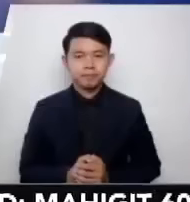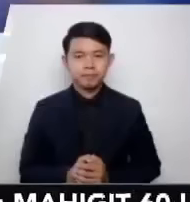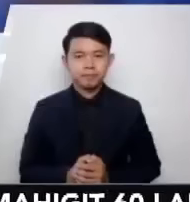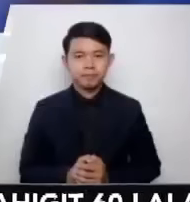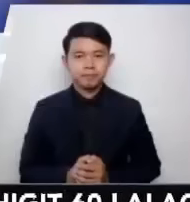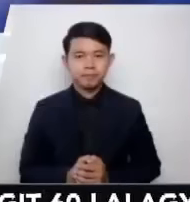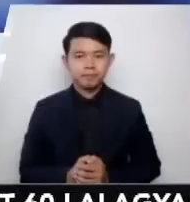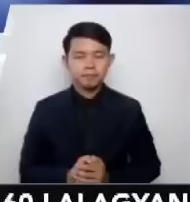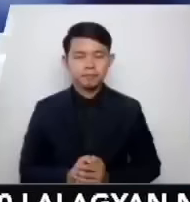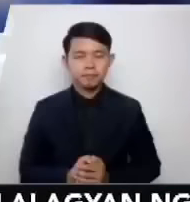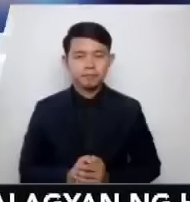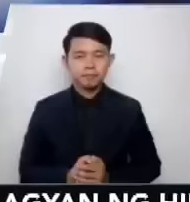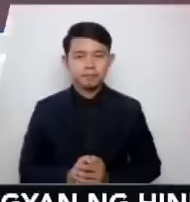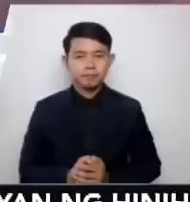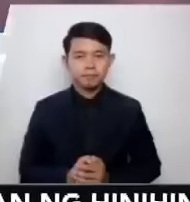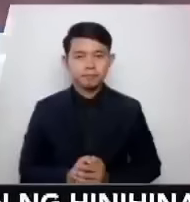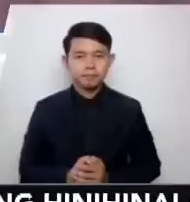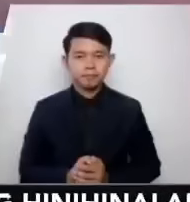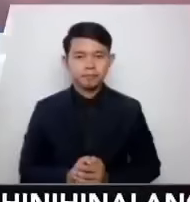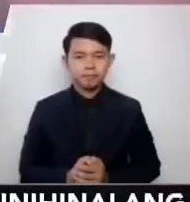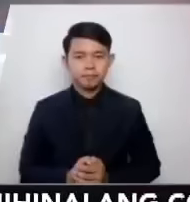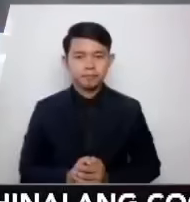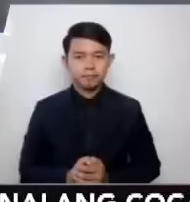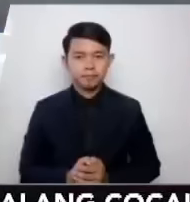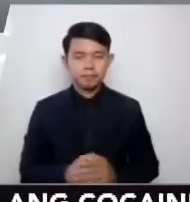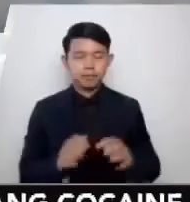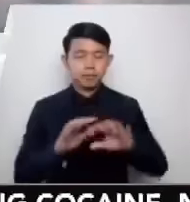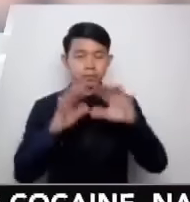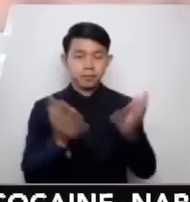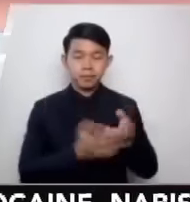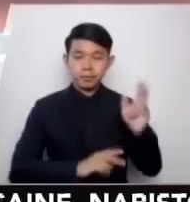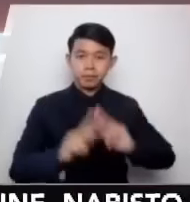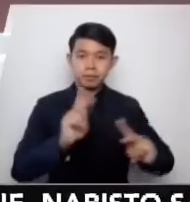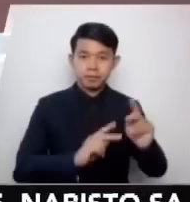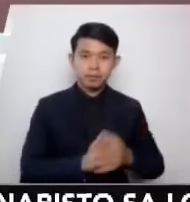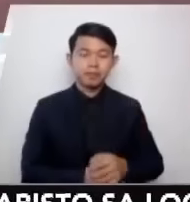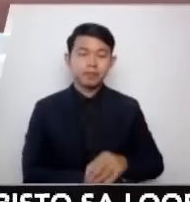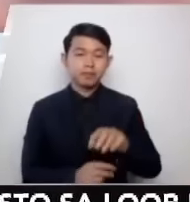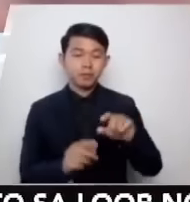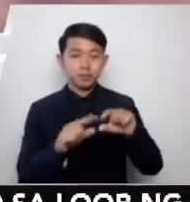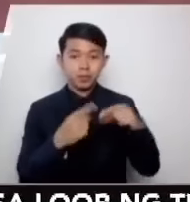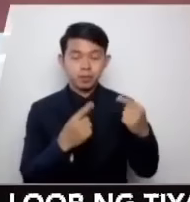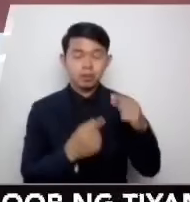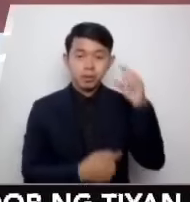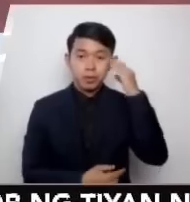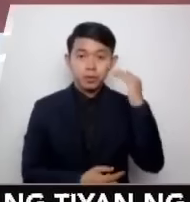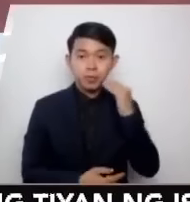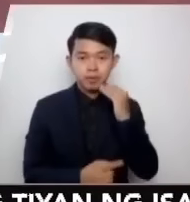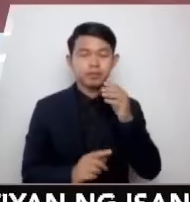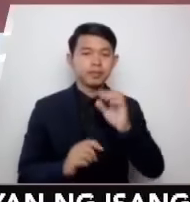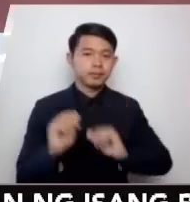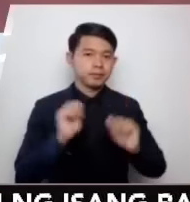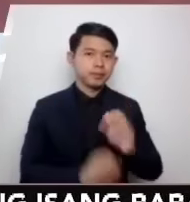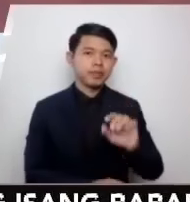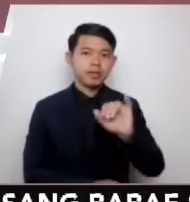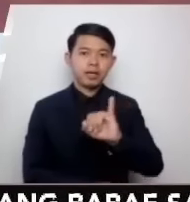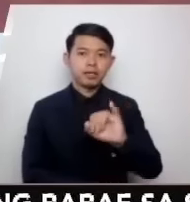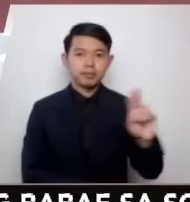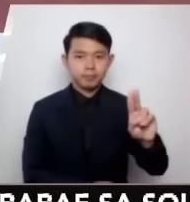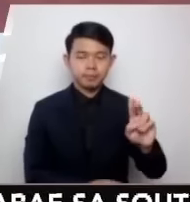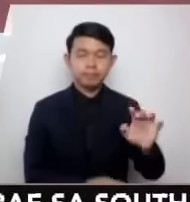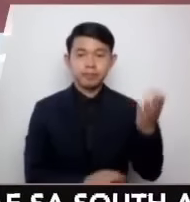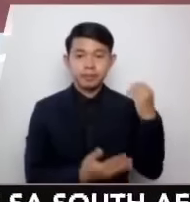Para yan sa her World Tour Concert Encore, the winning ni IU sa Seoul World Cup Stadium nitong weekend. Spotted ang K-pop